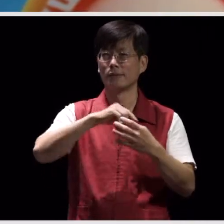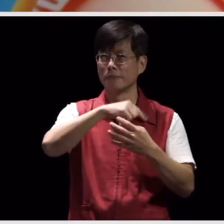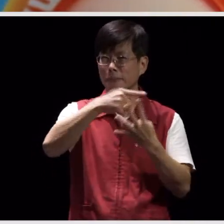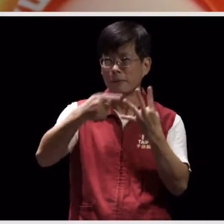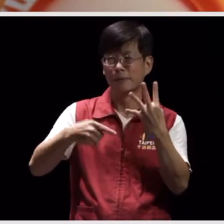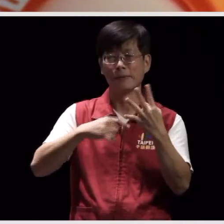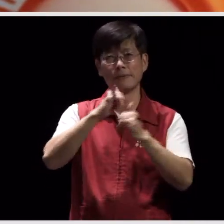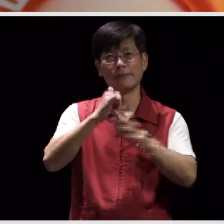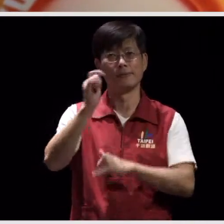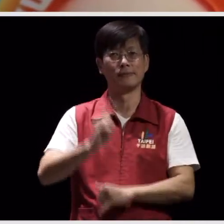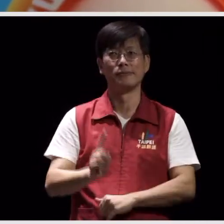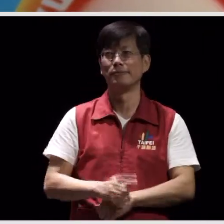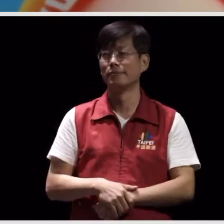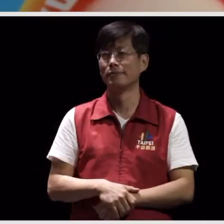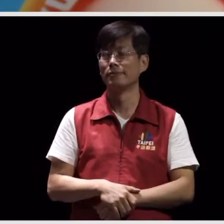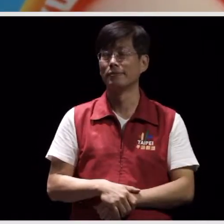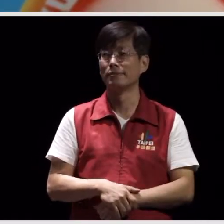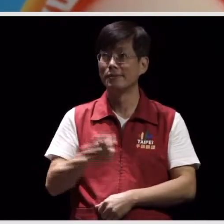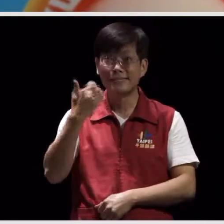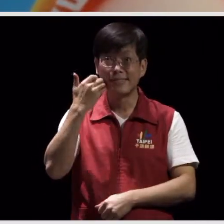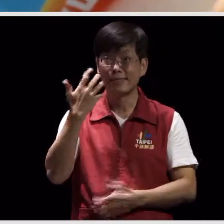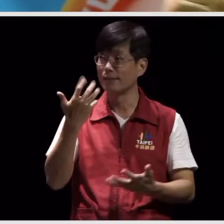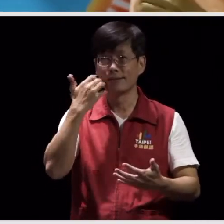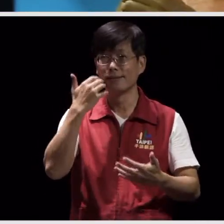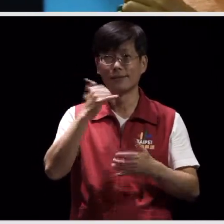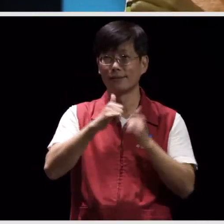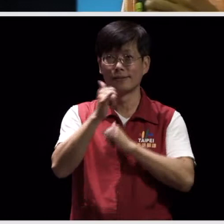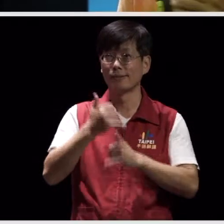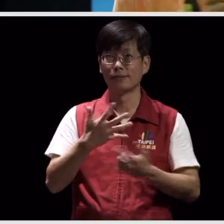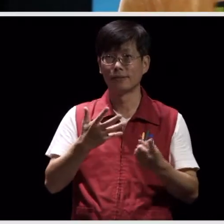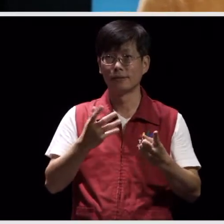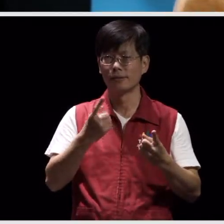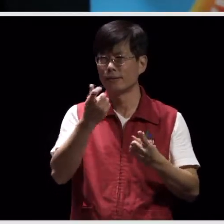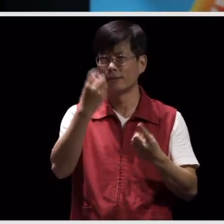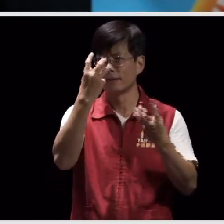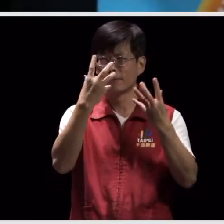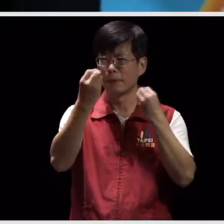呢？有没有知道这是谁的？有点模糊，